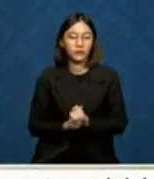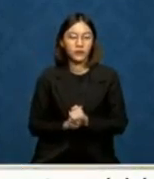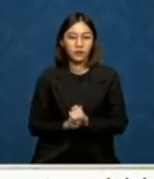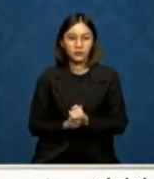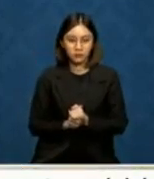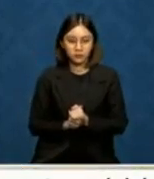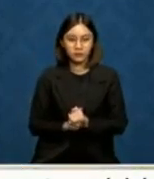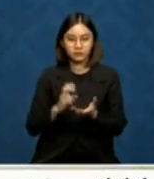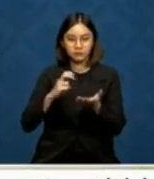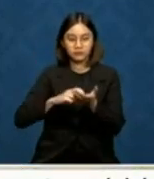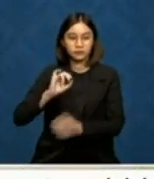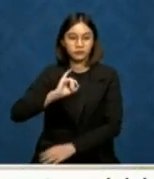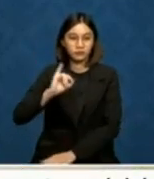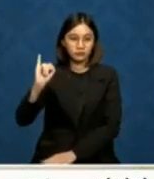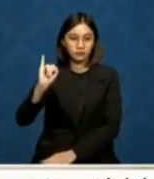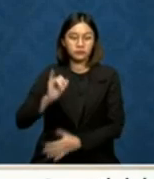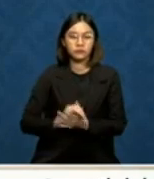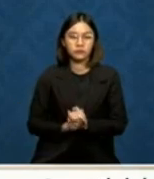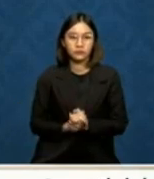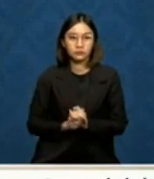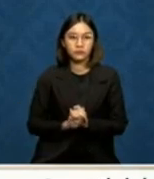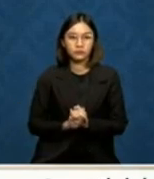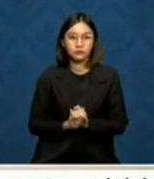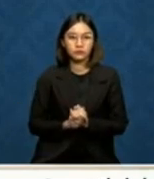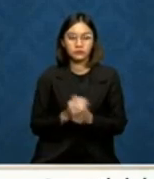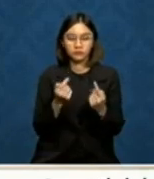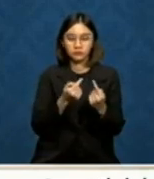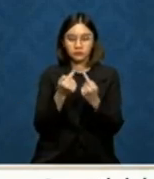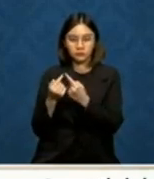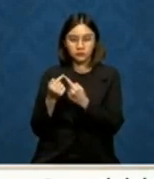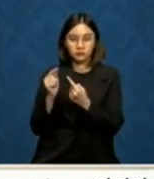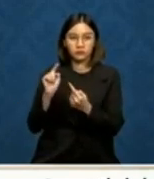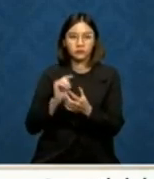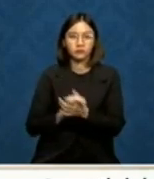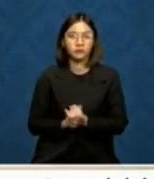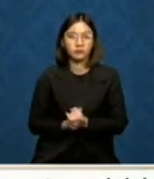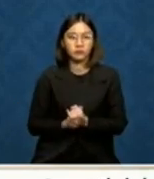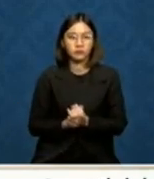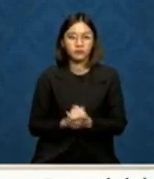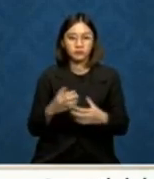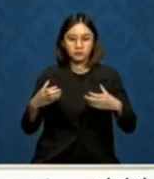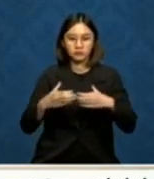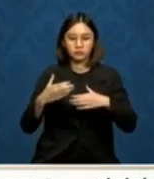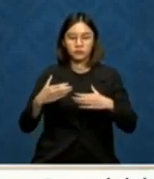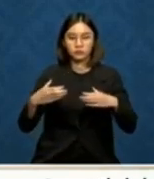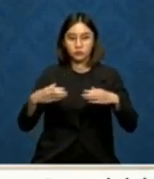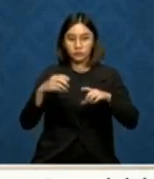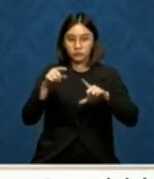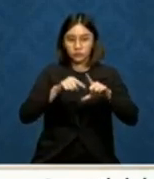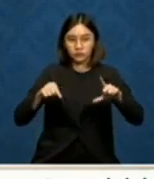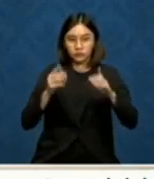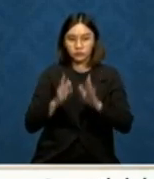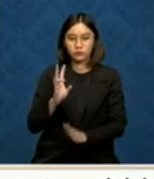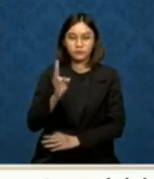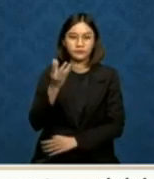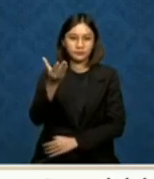ครับมีผู้รับรองถูกต้องนะครับต่อไปนะครับสัดส่วนพรรคก้าวไกลนะครับ7ท่าน